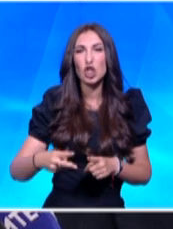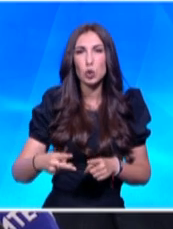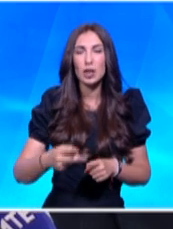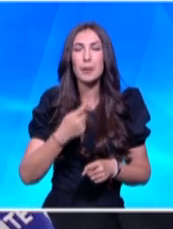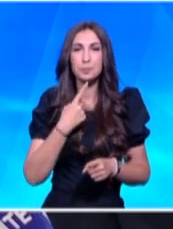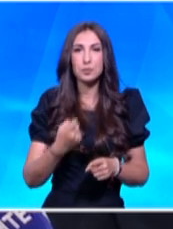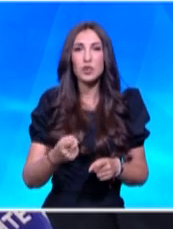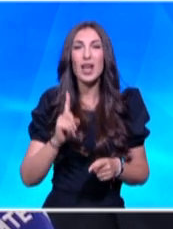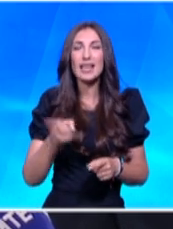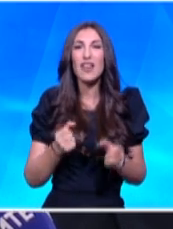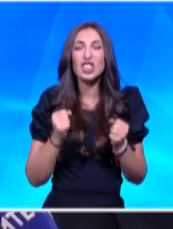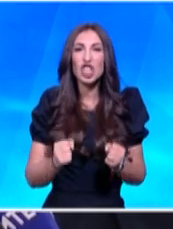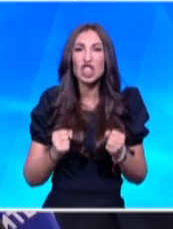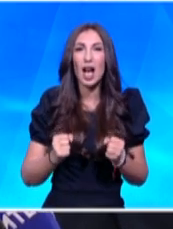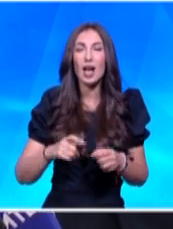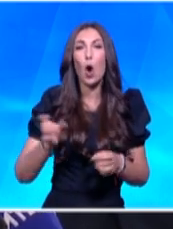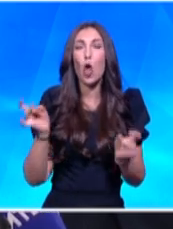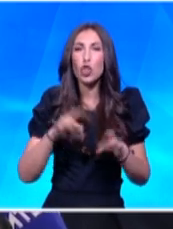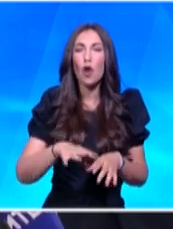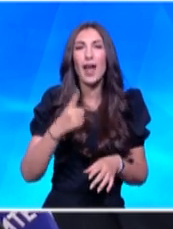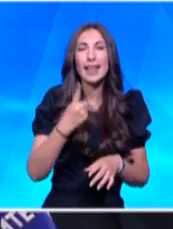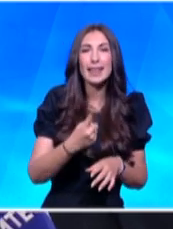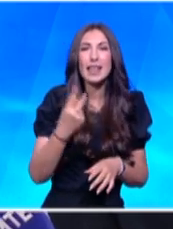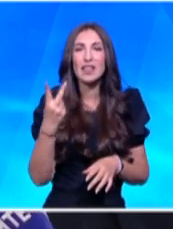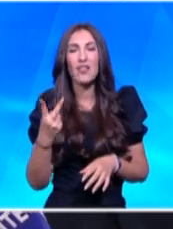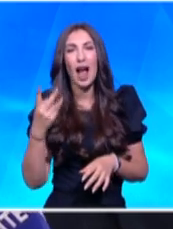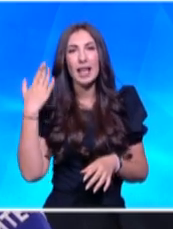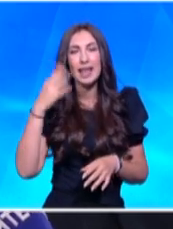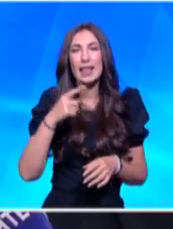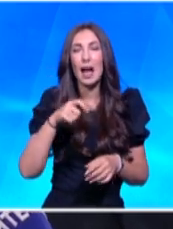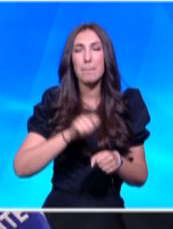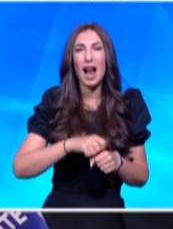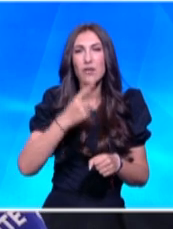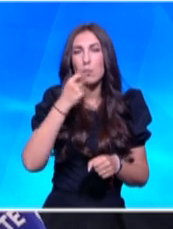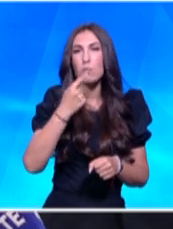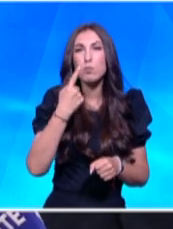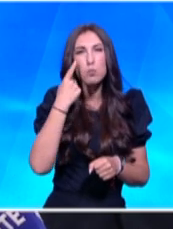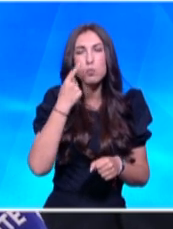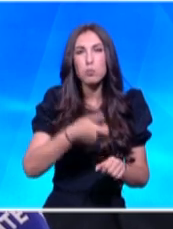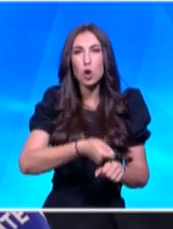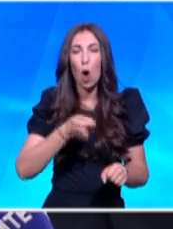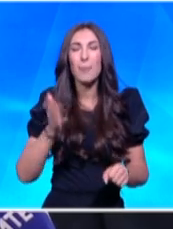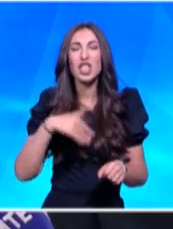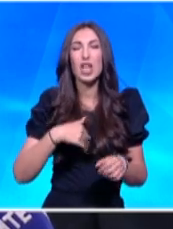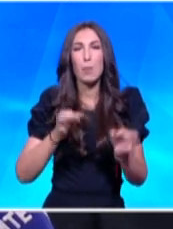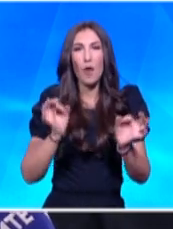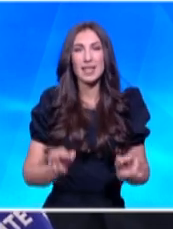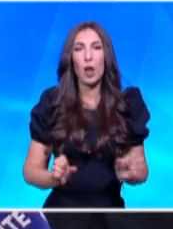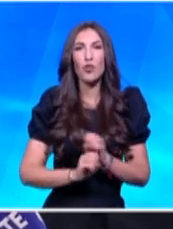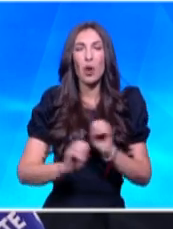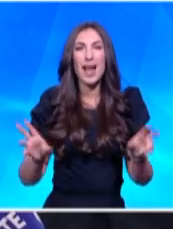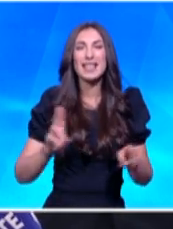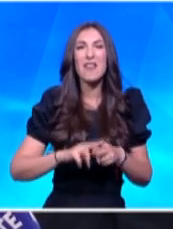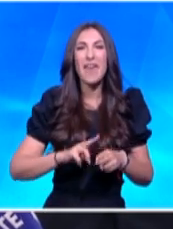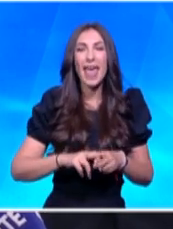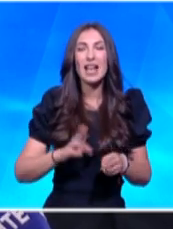затова трябва да се изчака. Следващите отново 1-2 дни ще се правят проби и трябва да излезе официално съобщение от ВИК, че водата